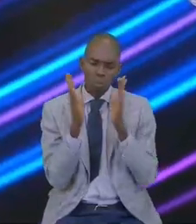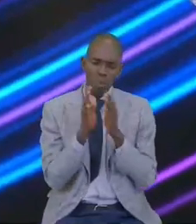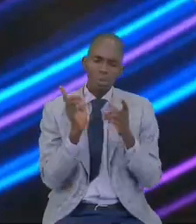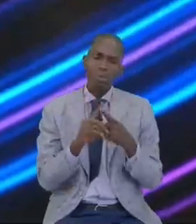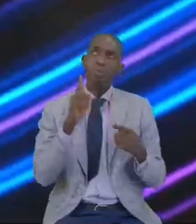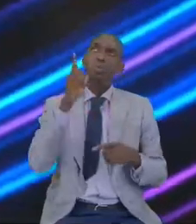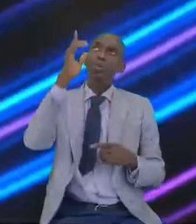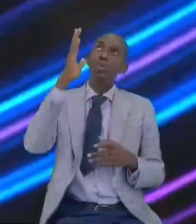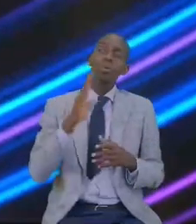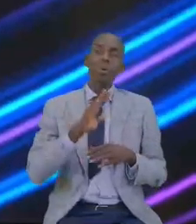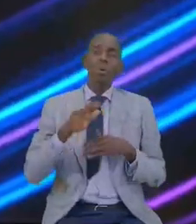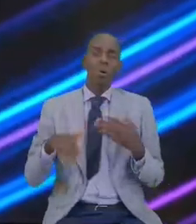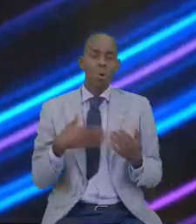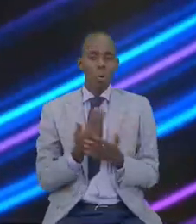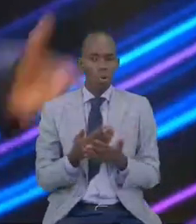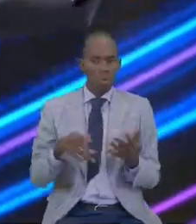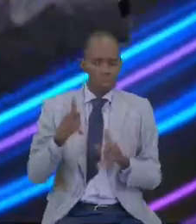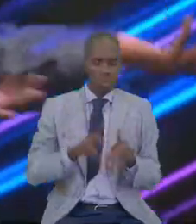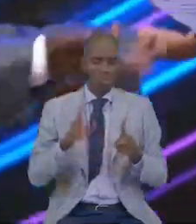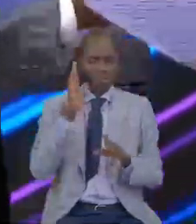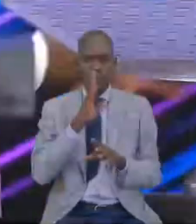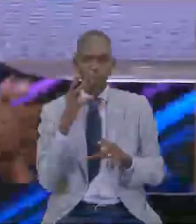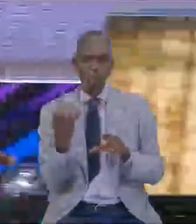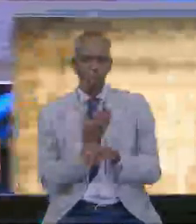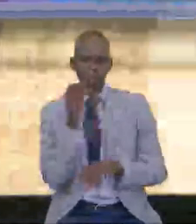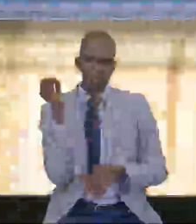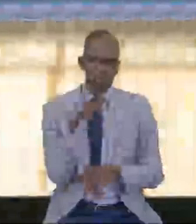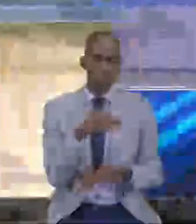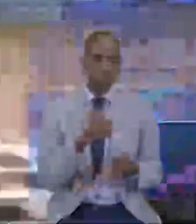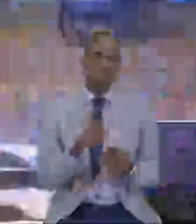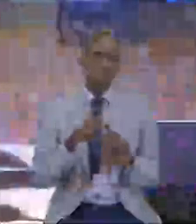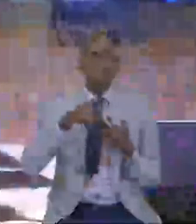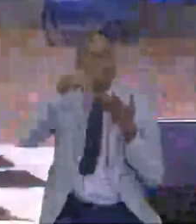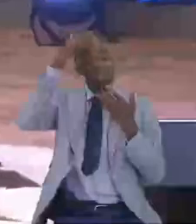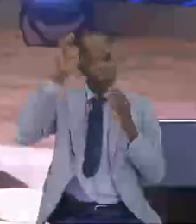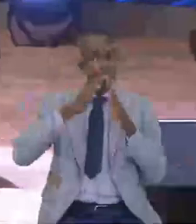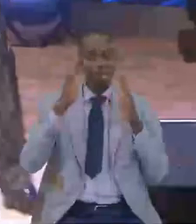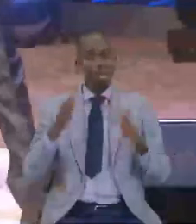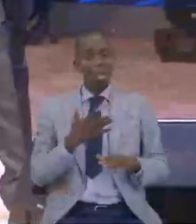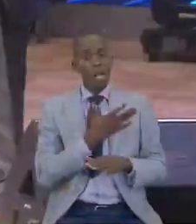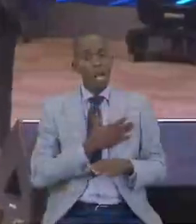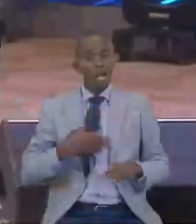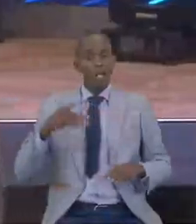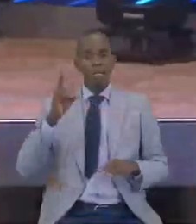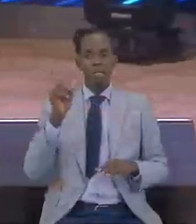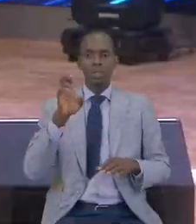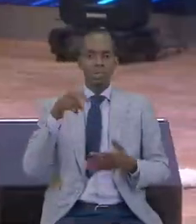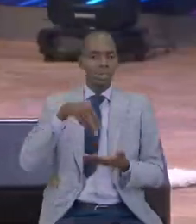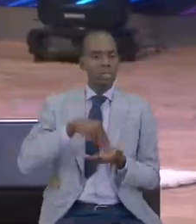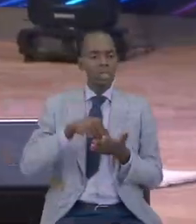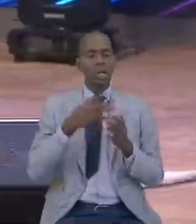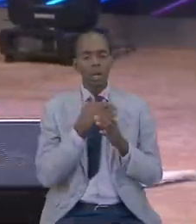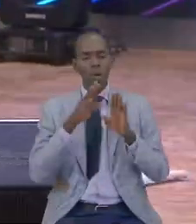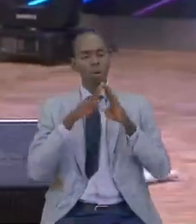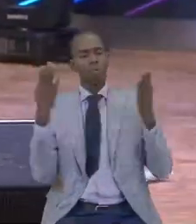sera jeté dans la fosse aux lions. Alors Daniel est venu, il ouvre les fenêtres, la maison, et il